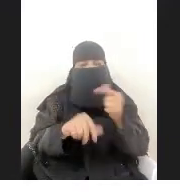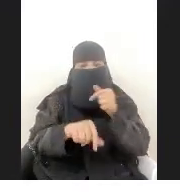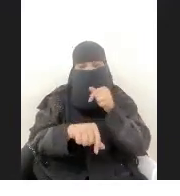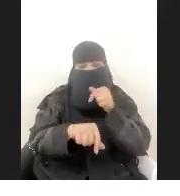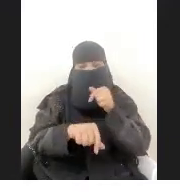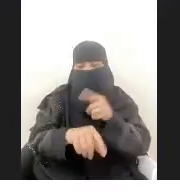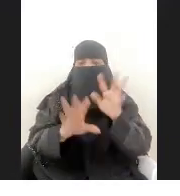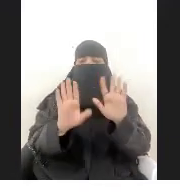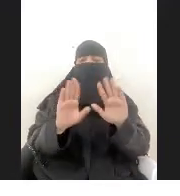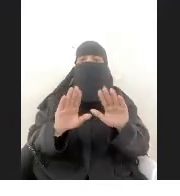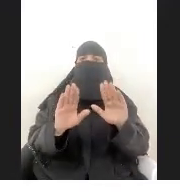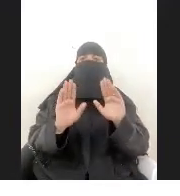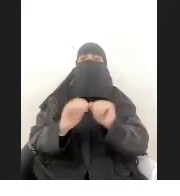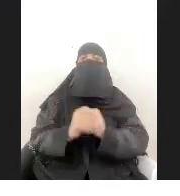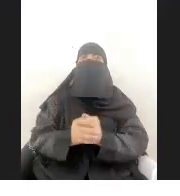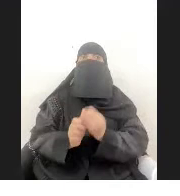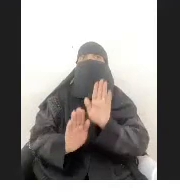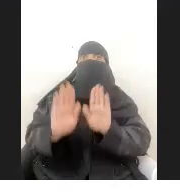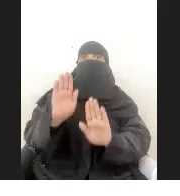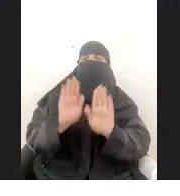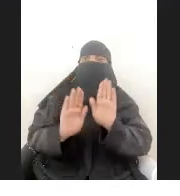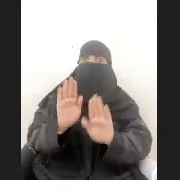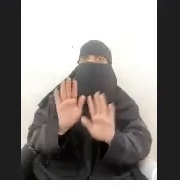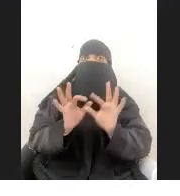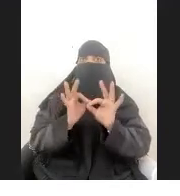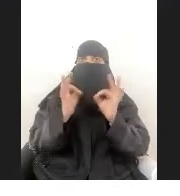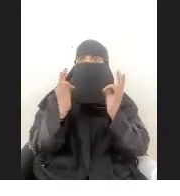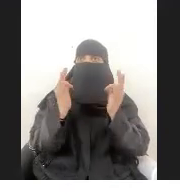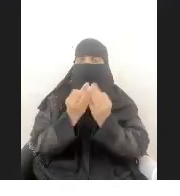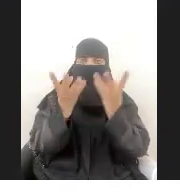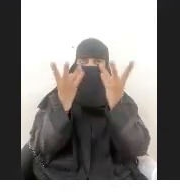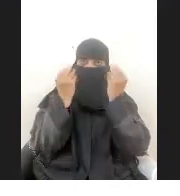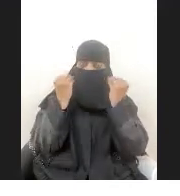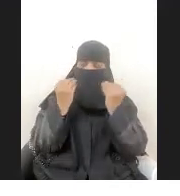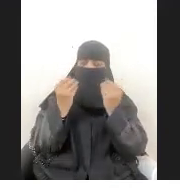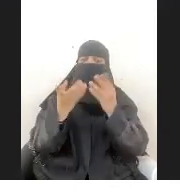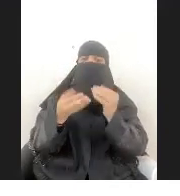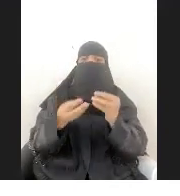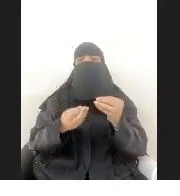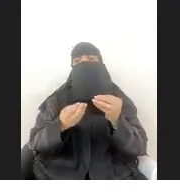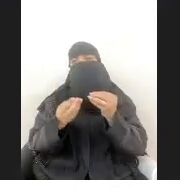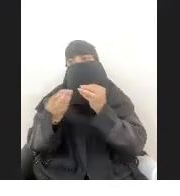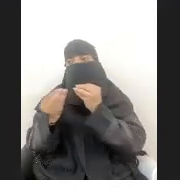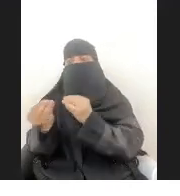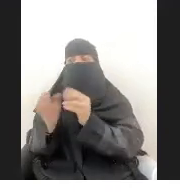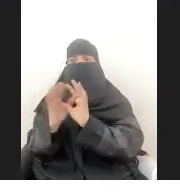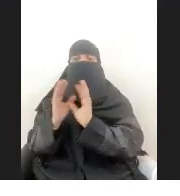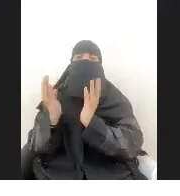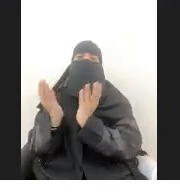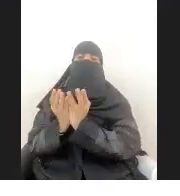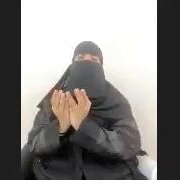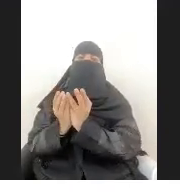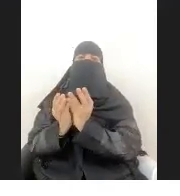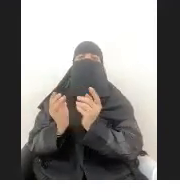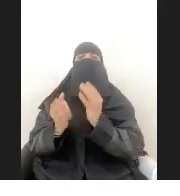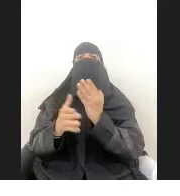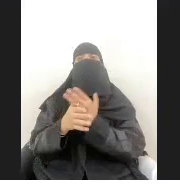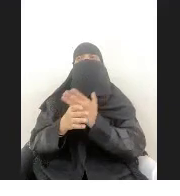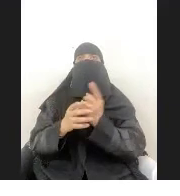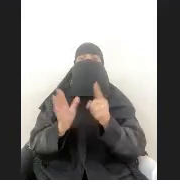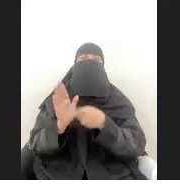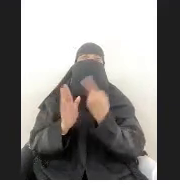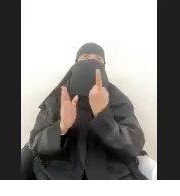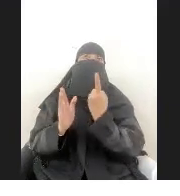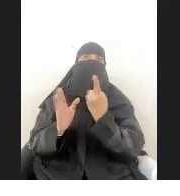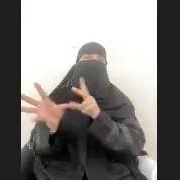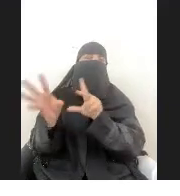بيحظوا على التفاعلات الاجتماعية والتعليمية اللي بيقدمها التعلم الحضوري، بسبب إن هم بيروحوا مثلاً مرة في الأسبوع